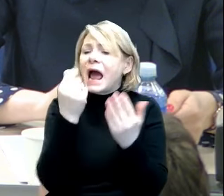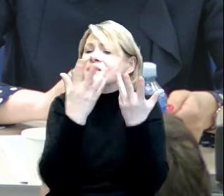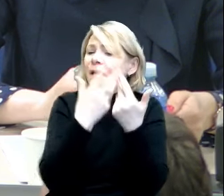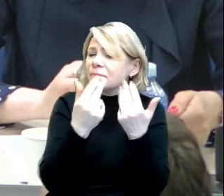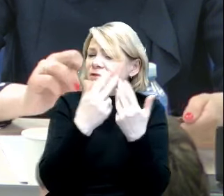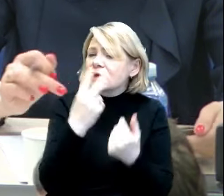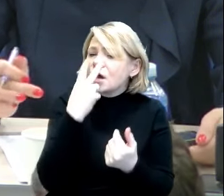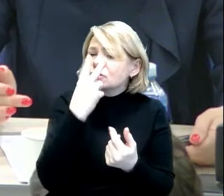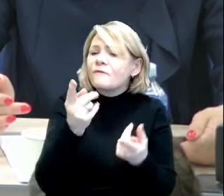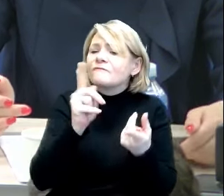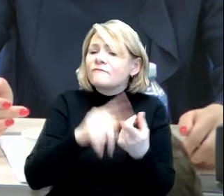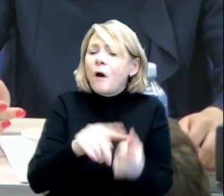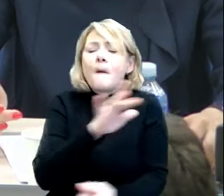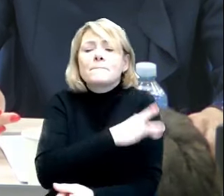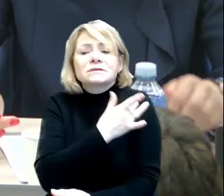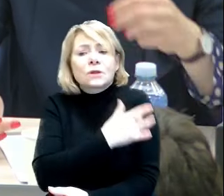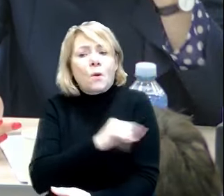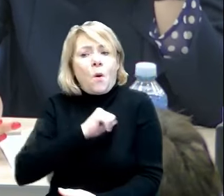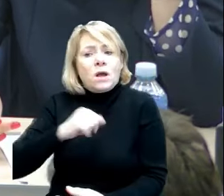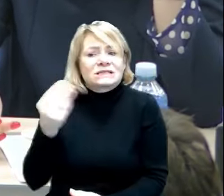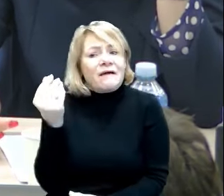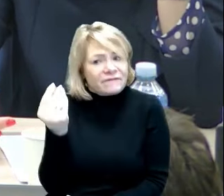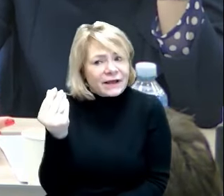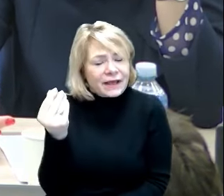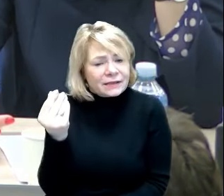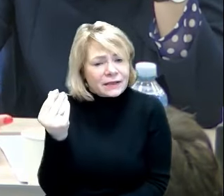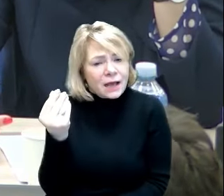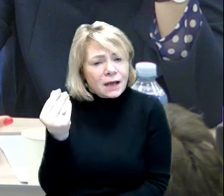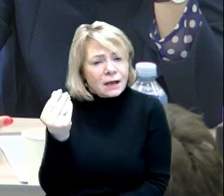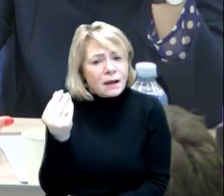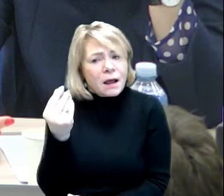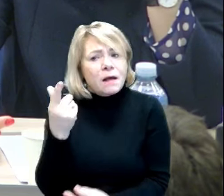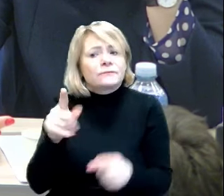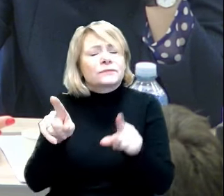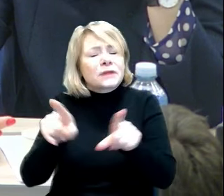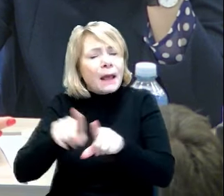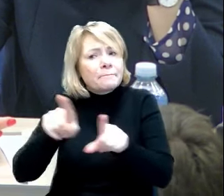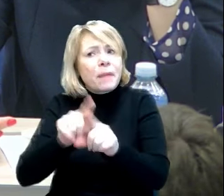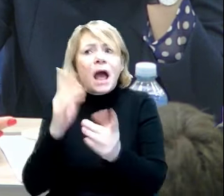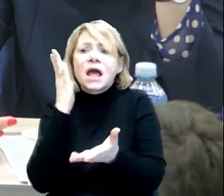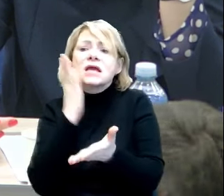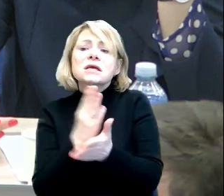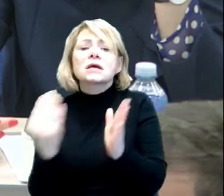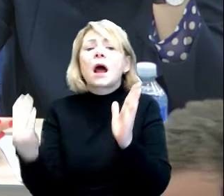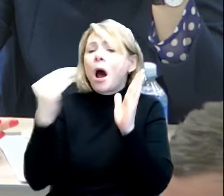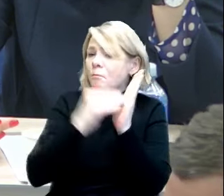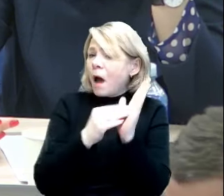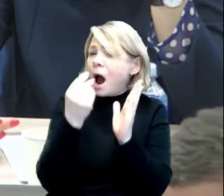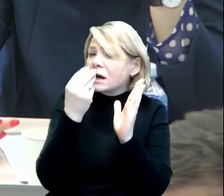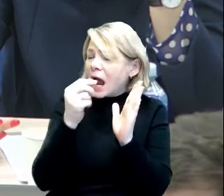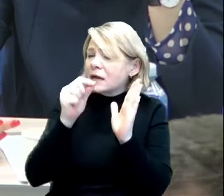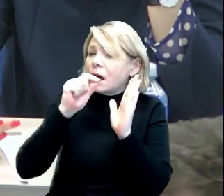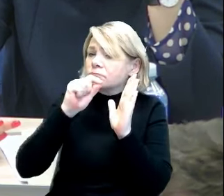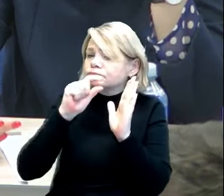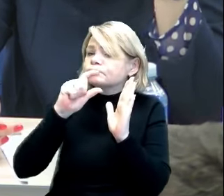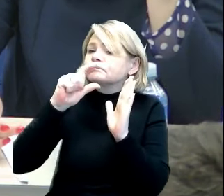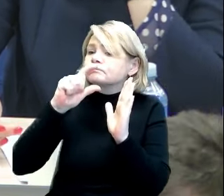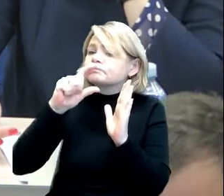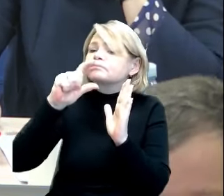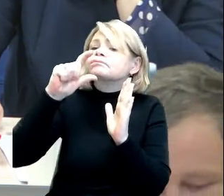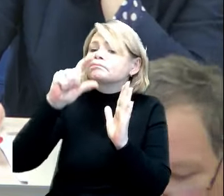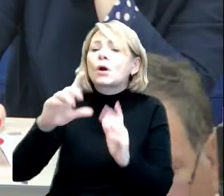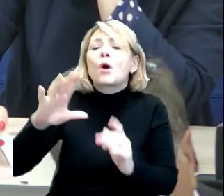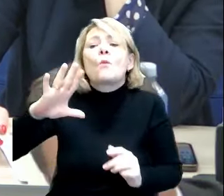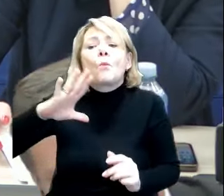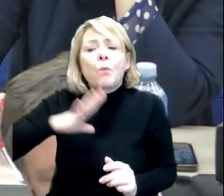savikainos kriterijumi toliau dar parašyta kad kainos dydžiui įtakos turėjo patirtos sąnaudos kurios